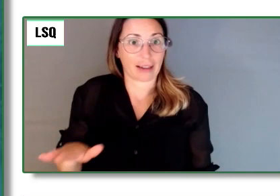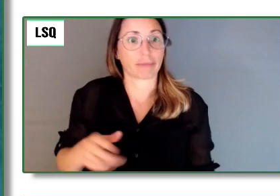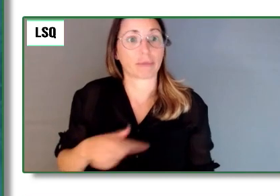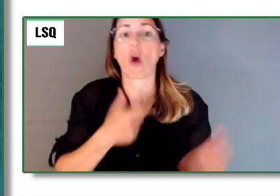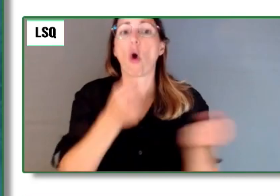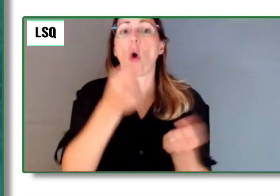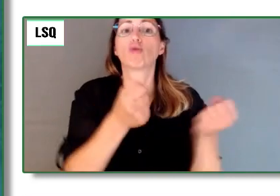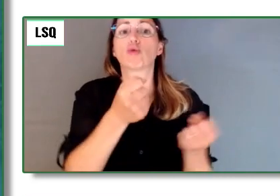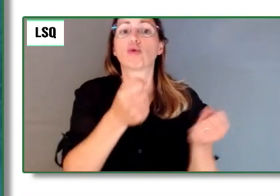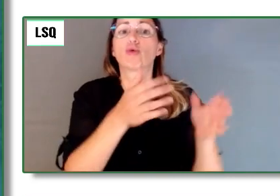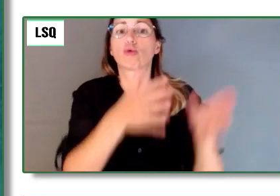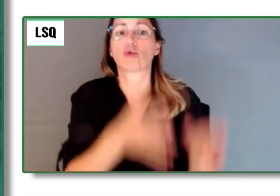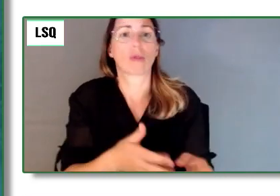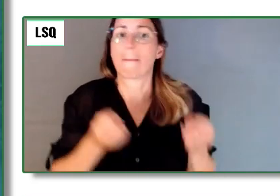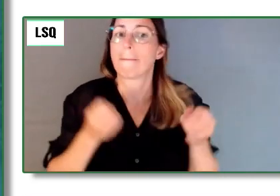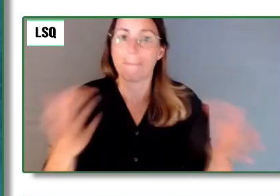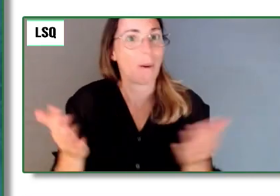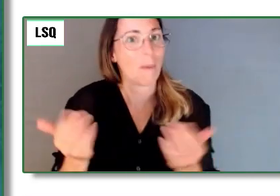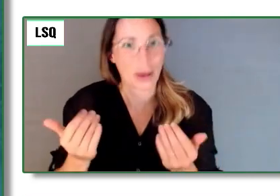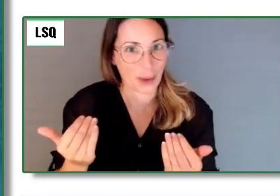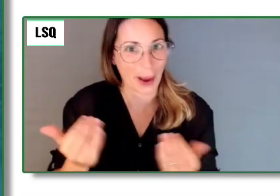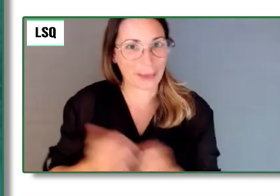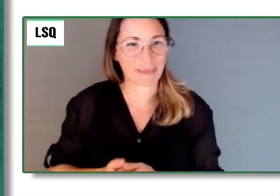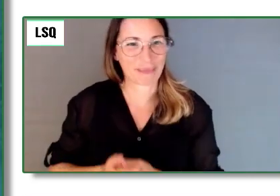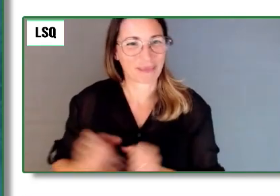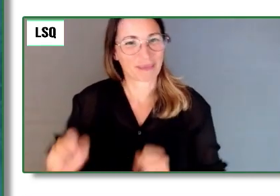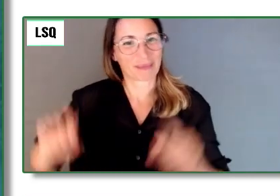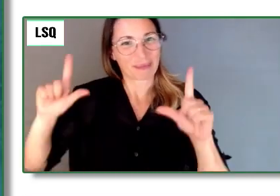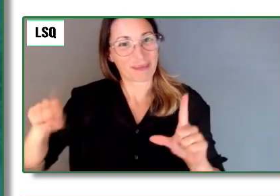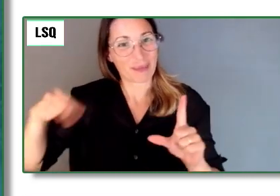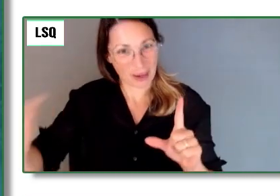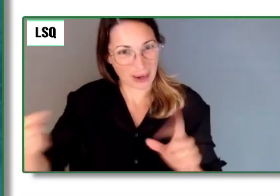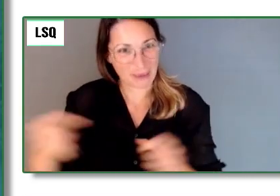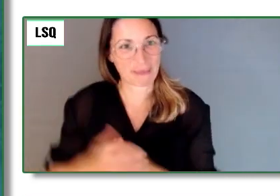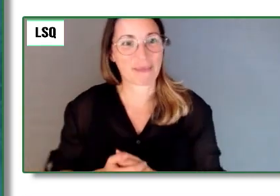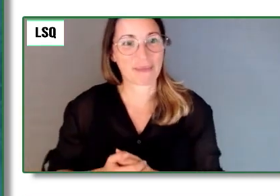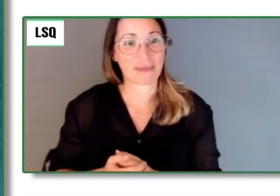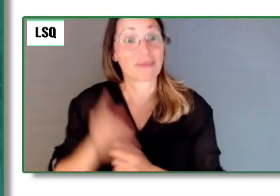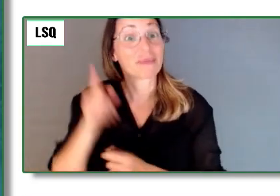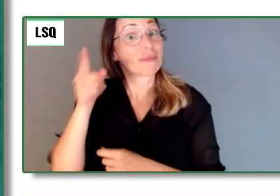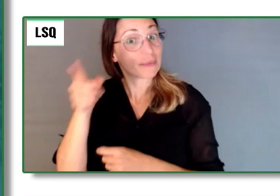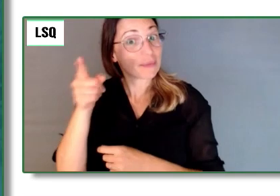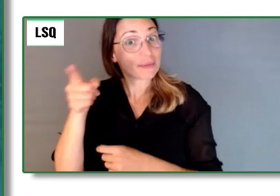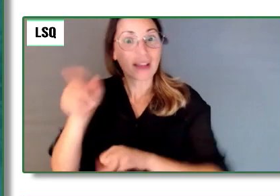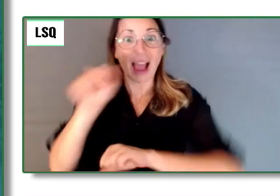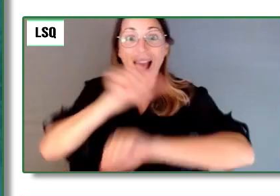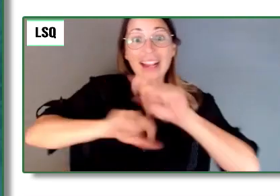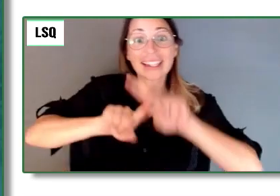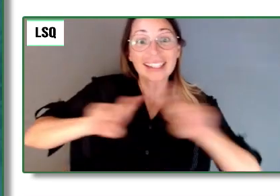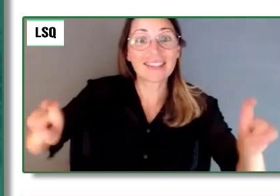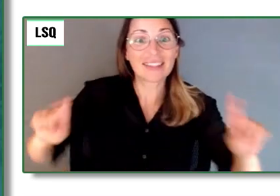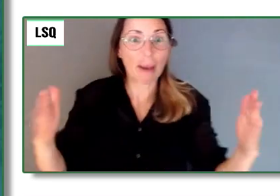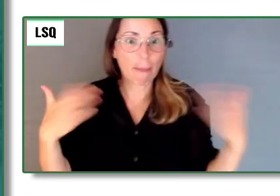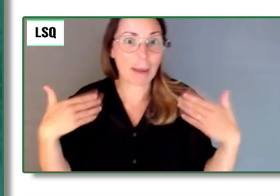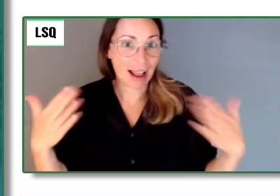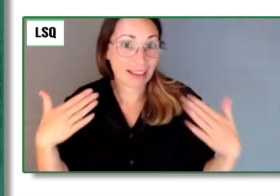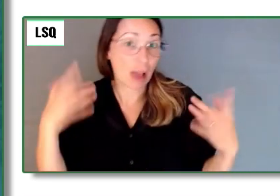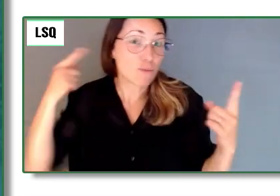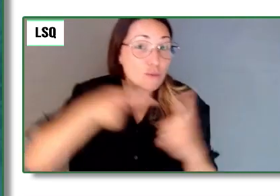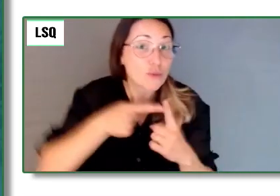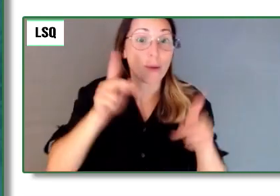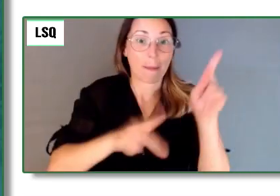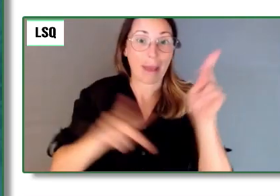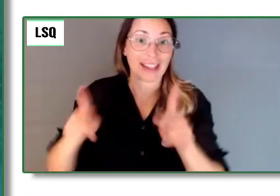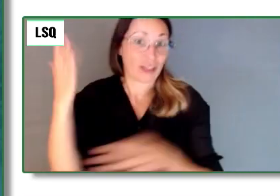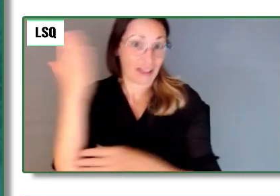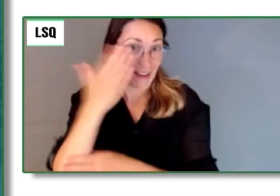de plein air pour des personnes aveugles sur les pistes et sur l'eau. Ça, c'est vraiment gros. Pour